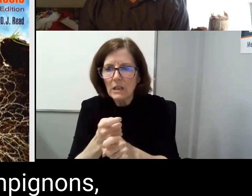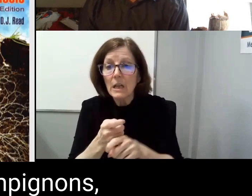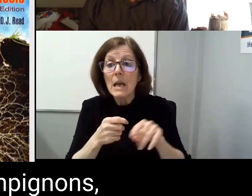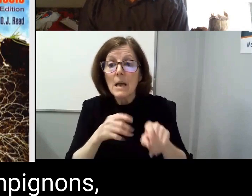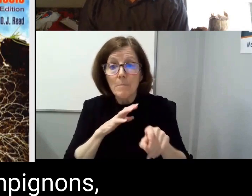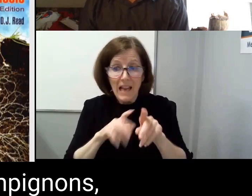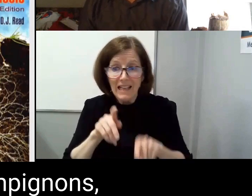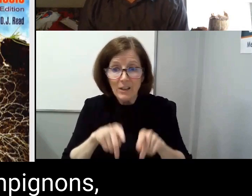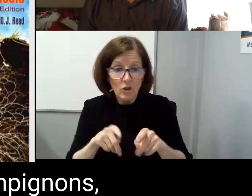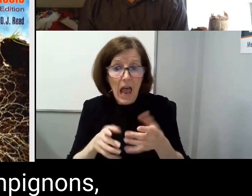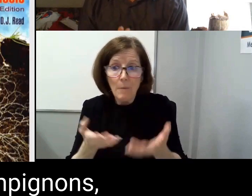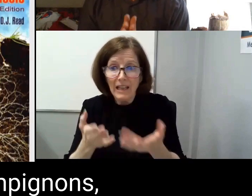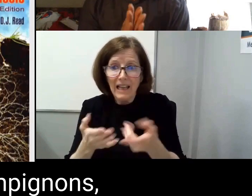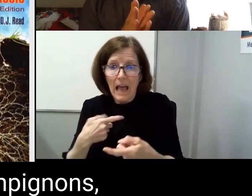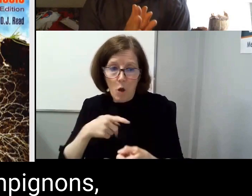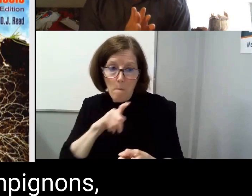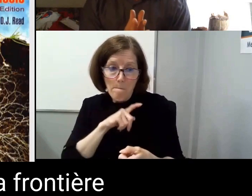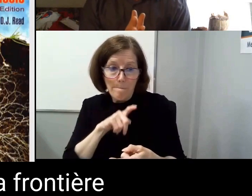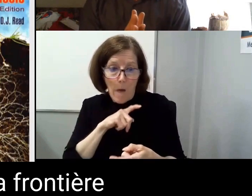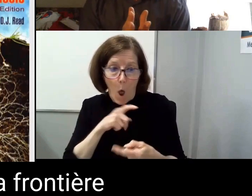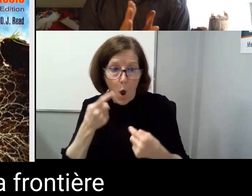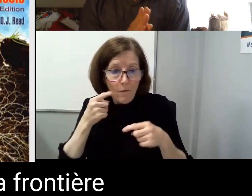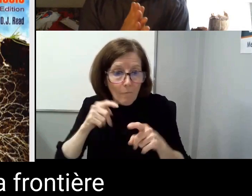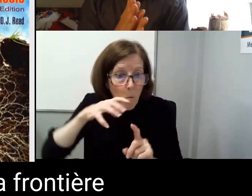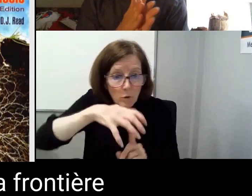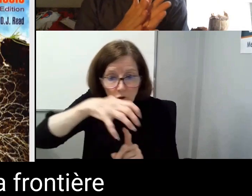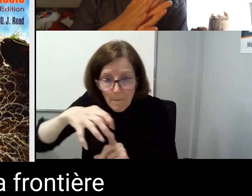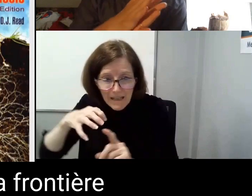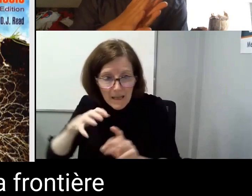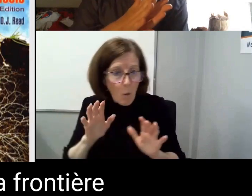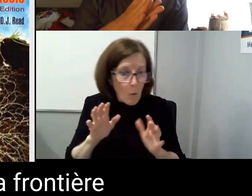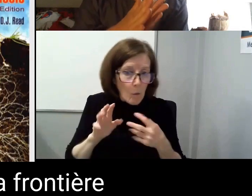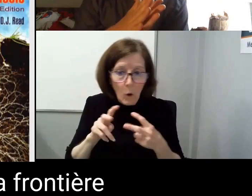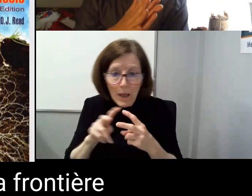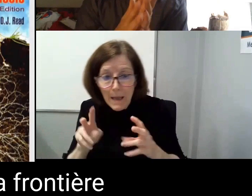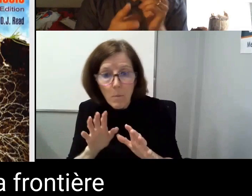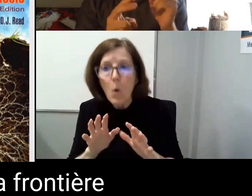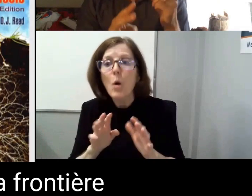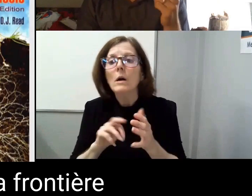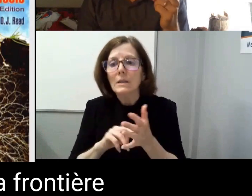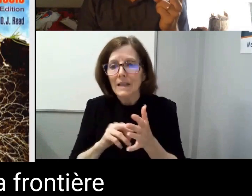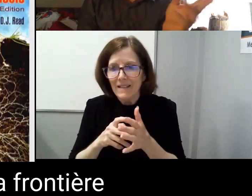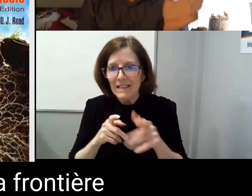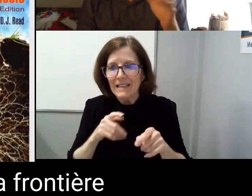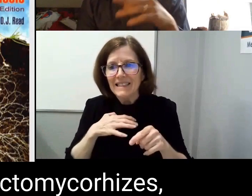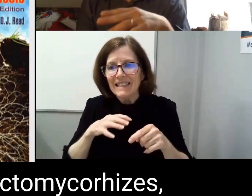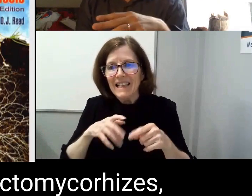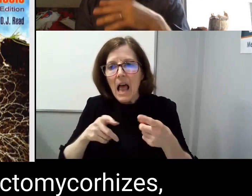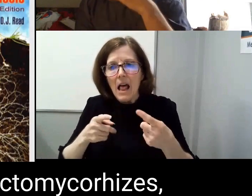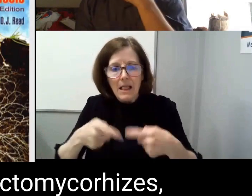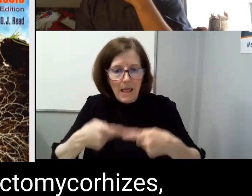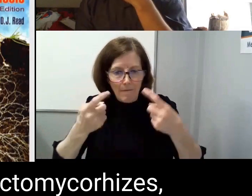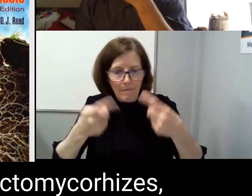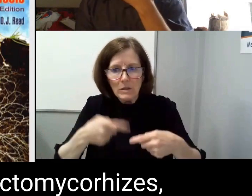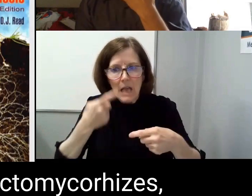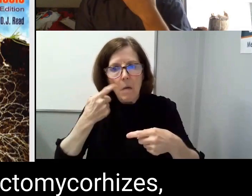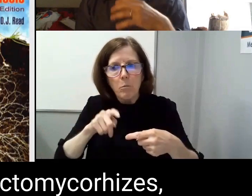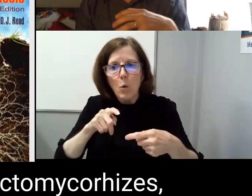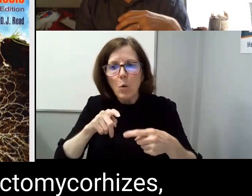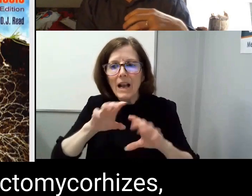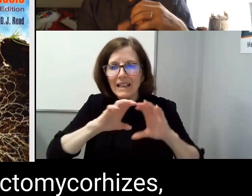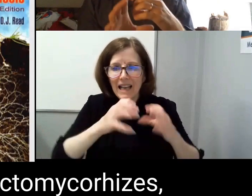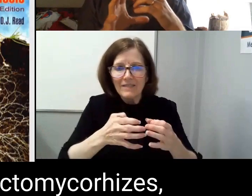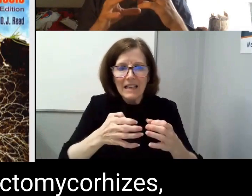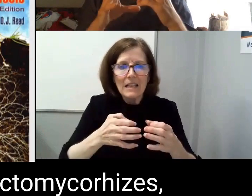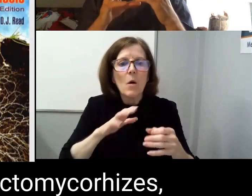des champignons, malheureusement. Puis, ça, c'est peut-être la frontière de notre classification. Puis, de l'autre côté, on a les ectomycorhizes